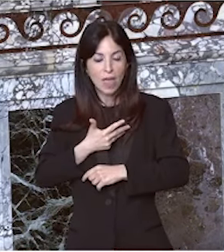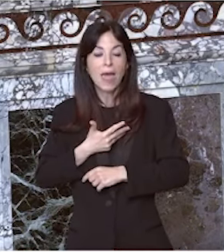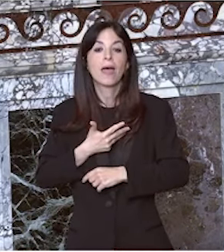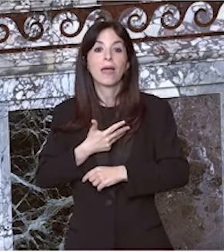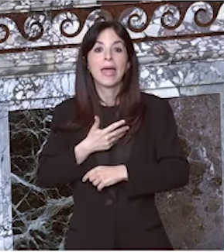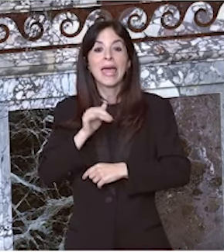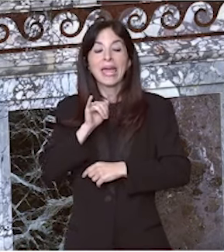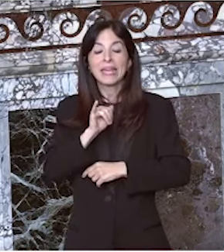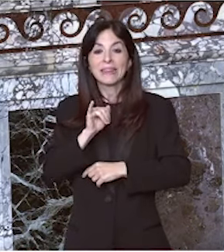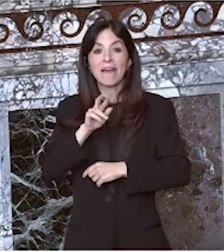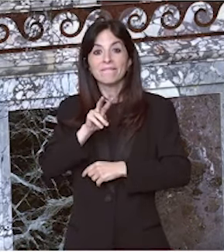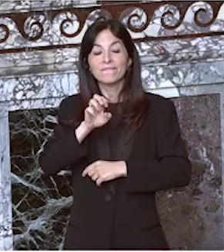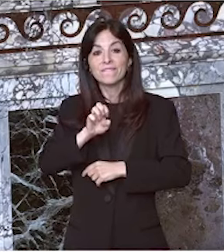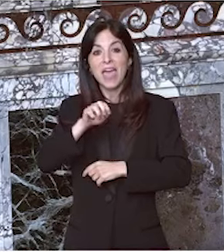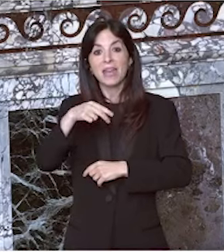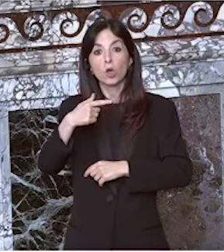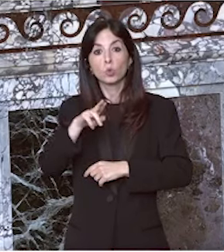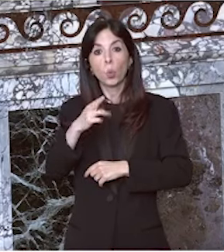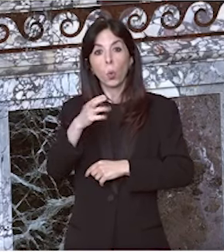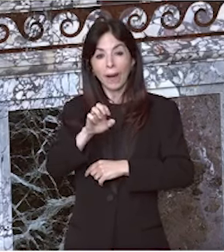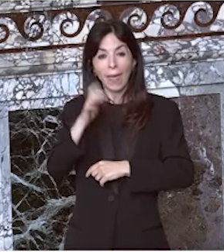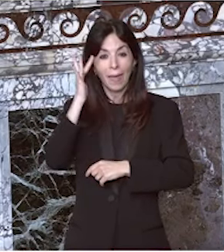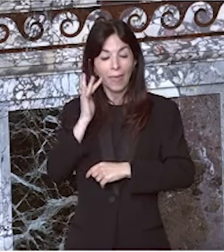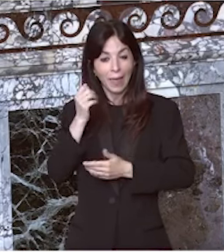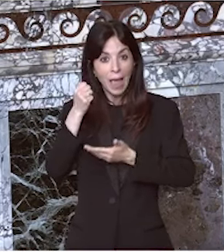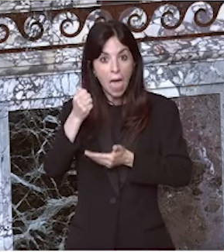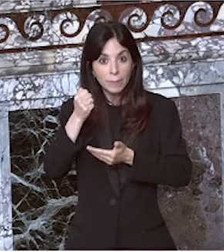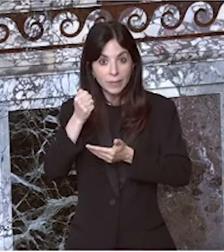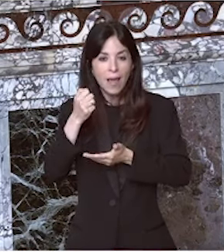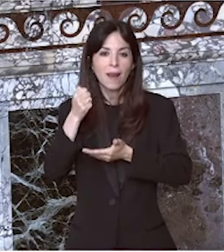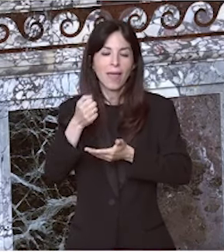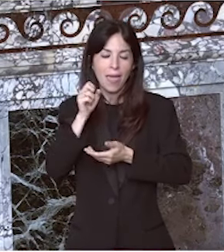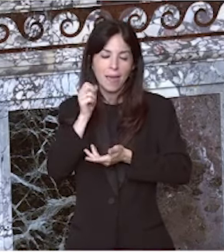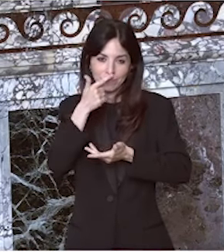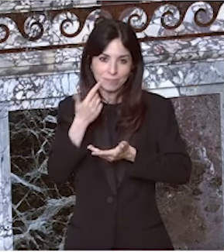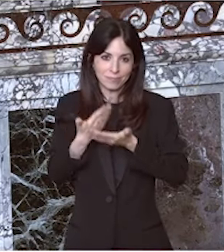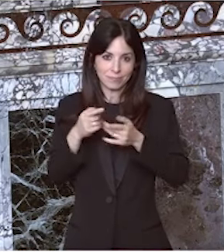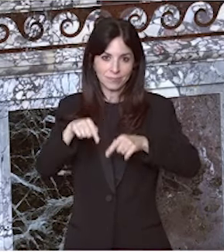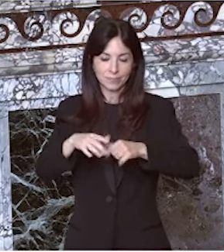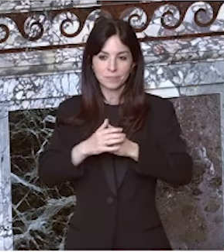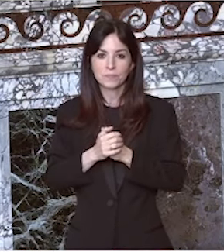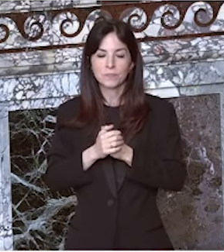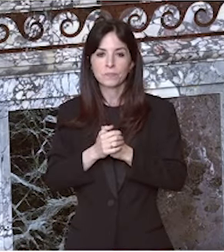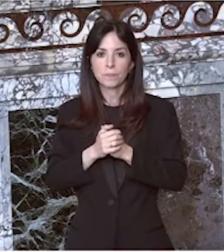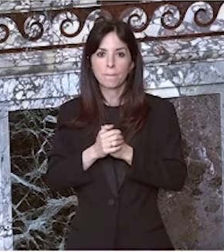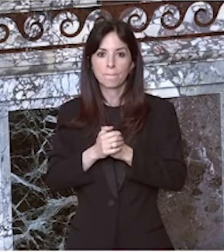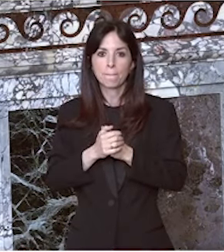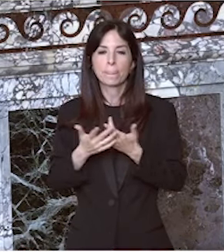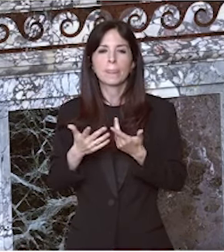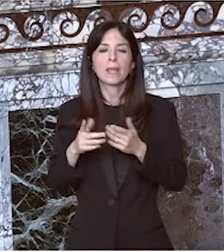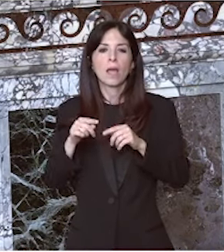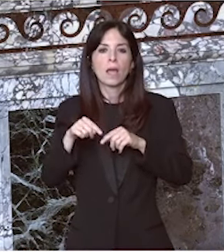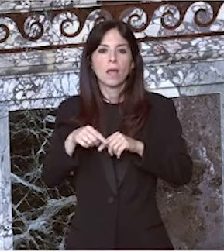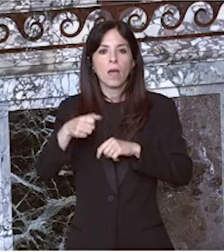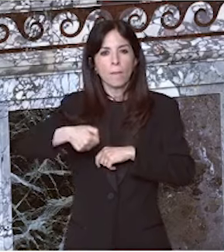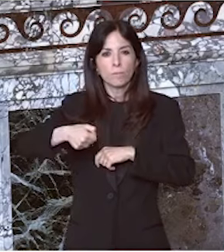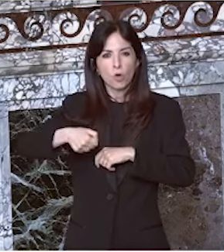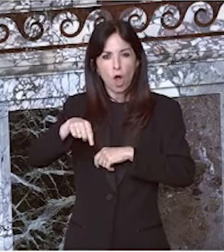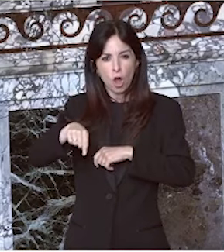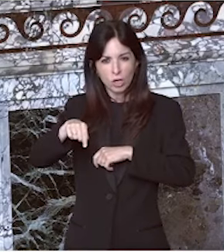capital. Negli Stati Uniti le prime 6 società per capitalizzazione di borsa, ciascuna con un valore superiore a